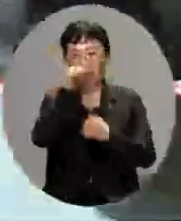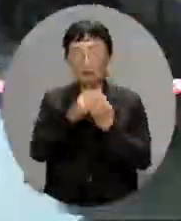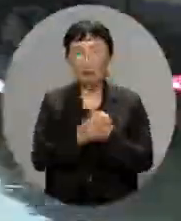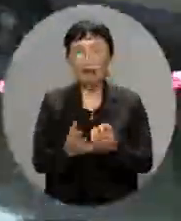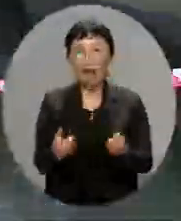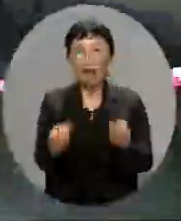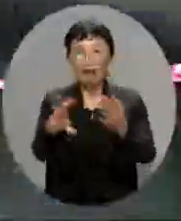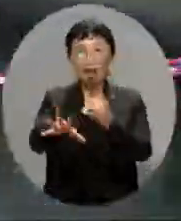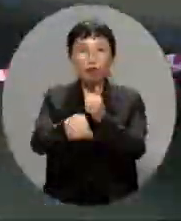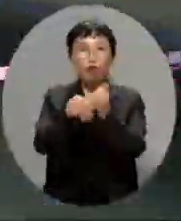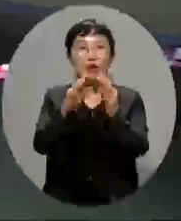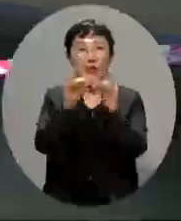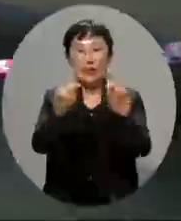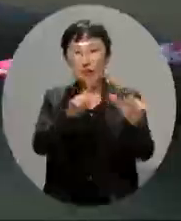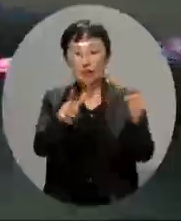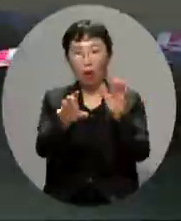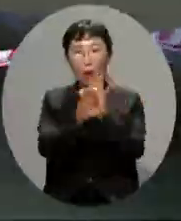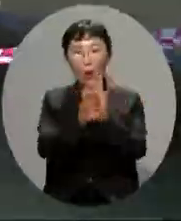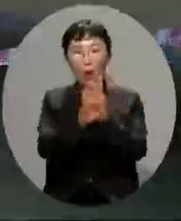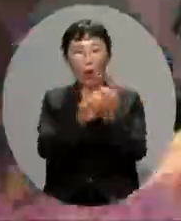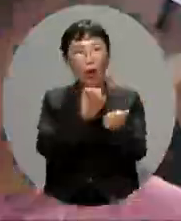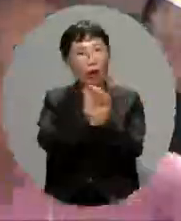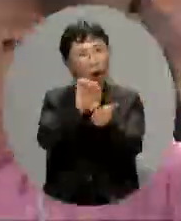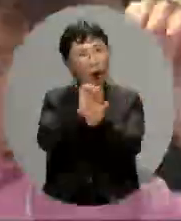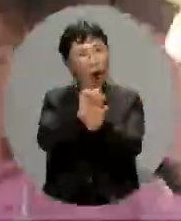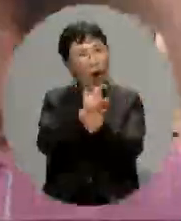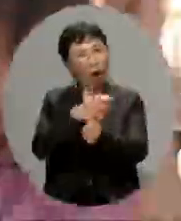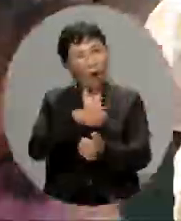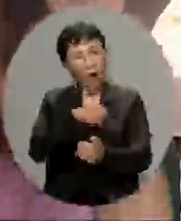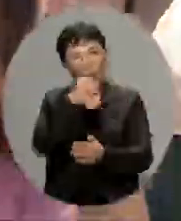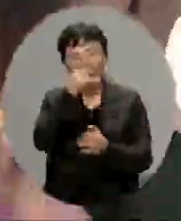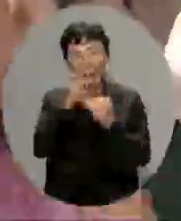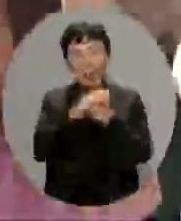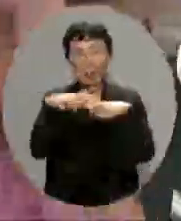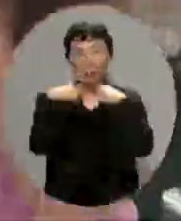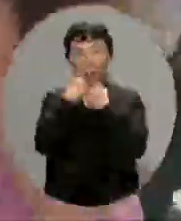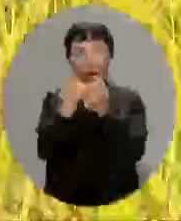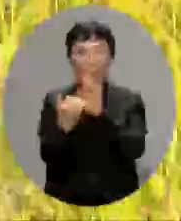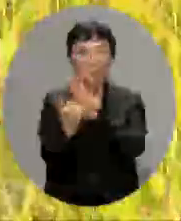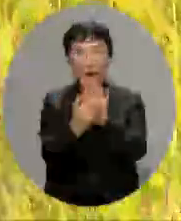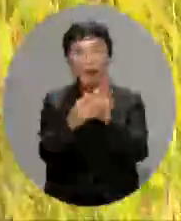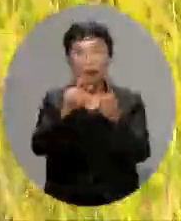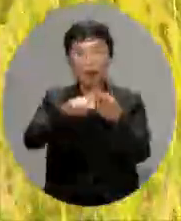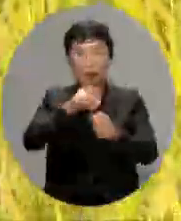행사 주최 측은 코로나19 감염 가능성이 남아있는 만큼 개인별